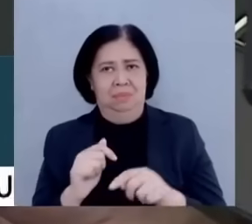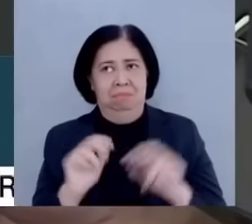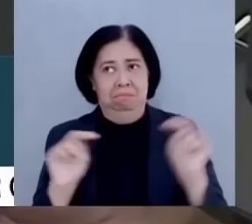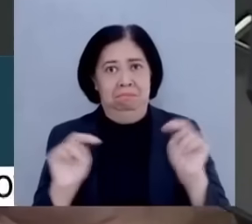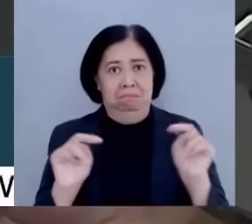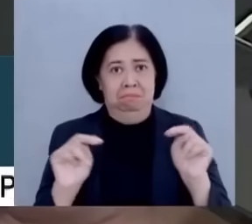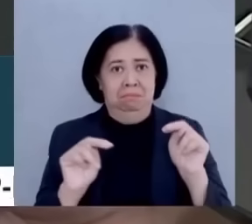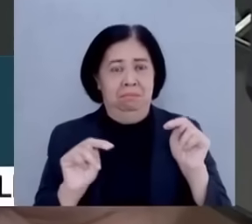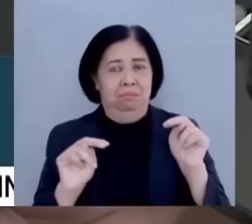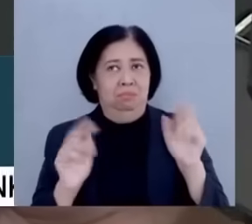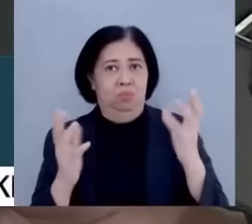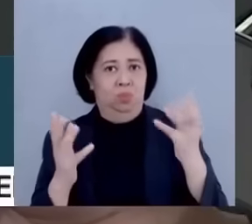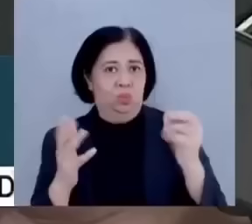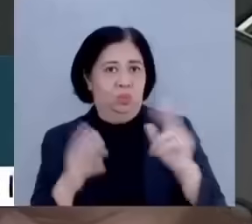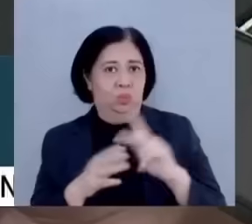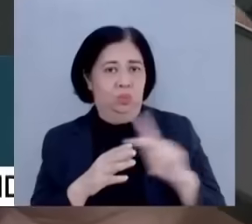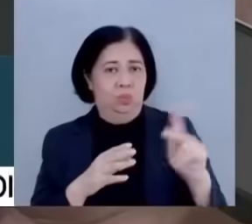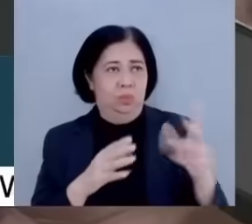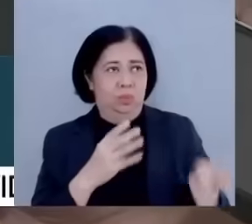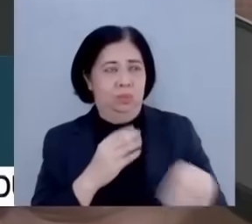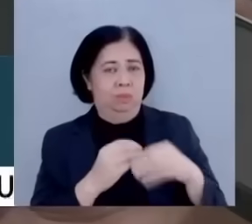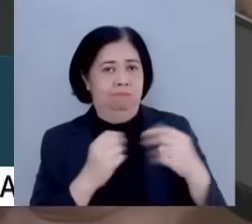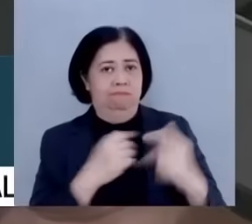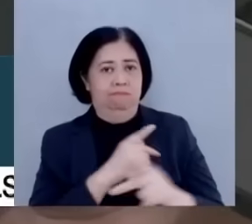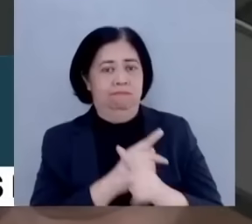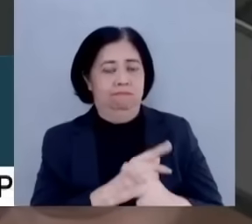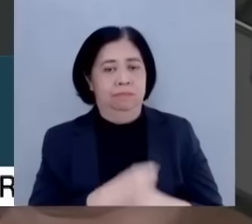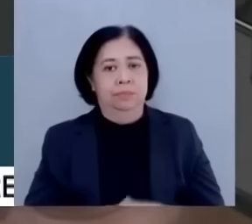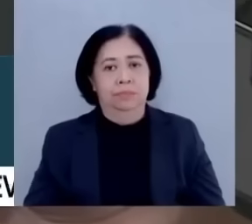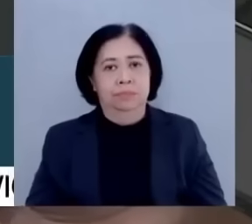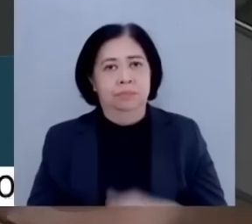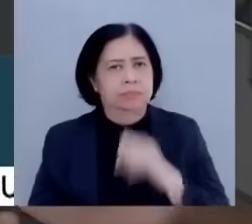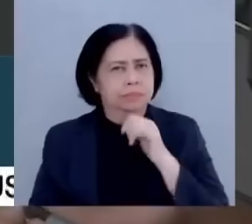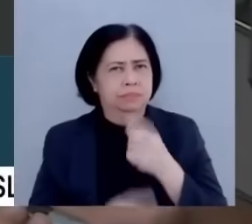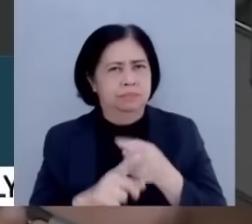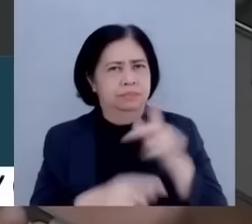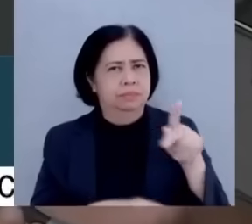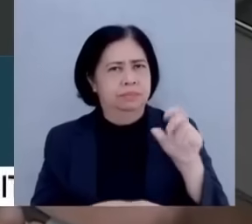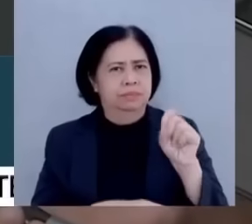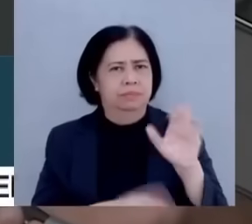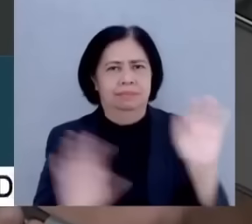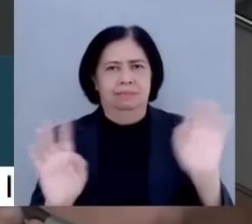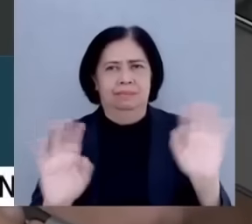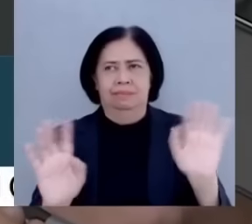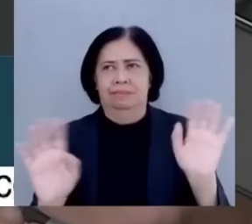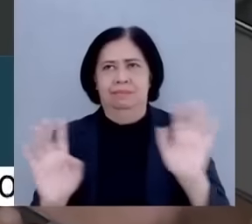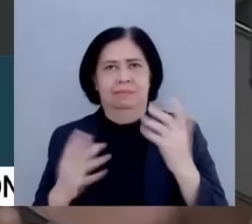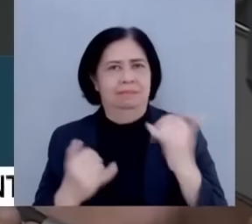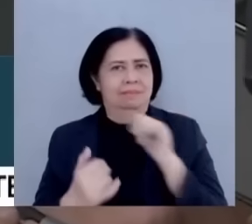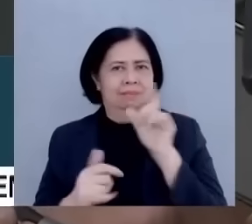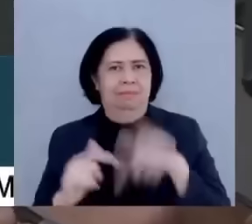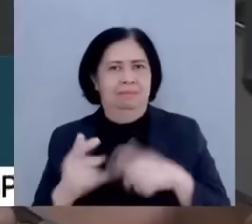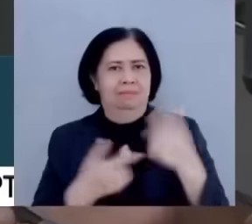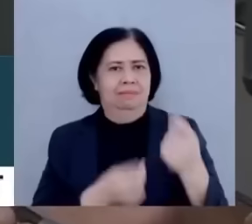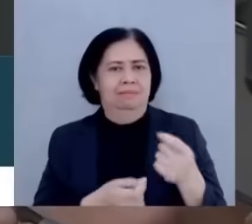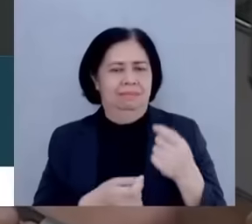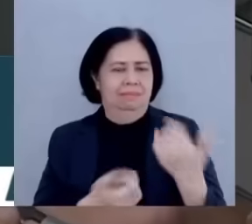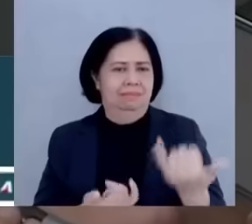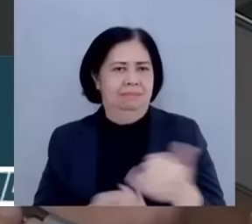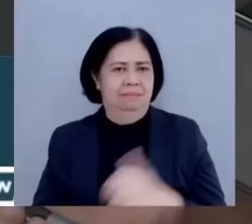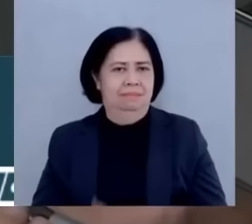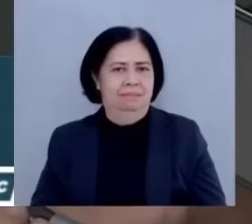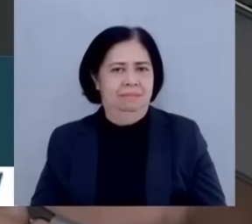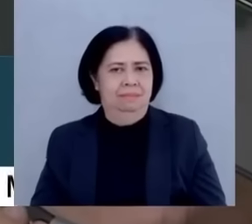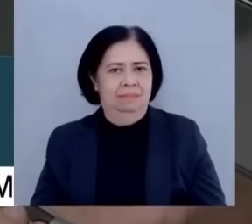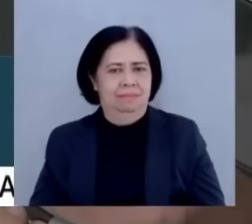yung idadagdag coming, nila. Not necessarily coming from PSC, ma'am. No, I don't trust anyone right now. So